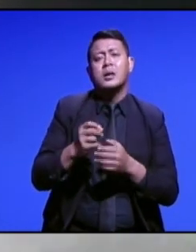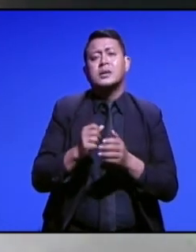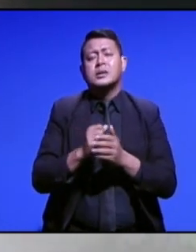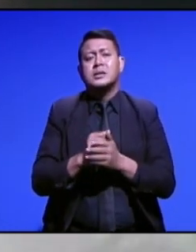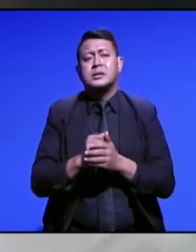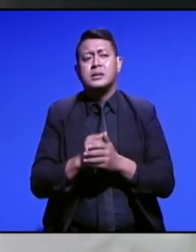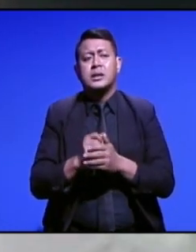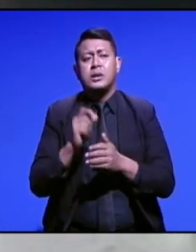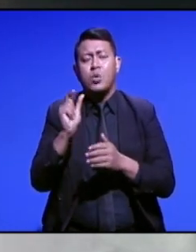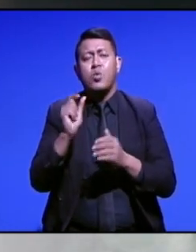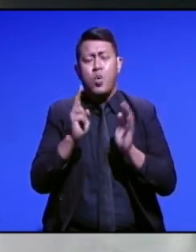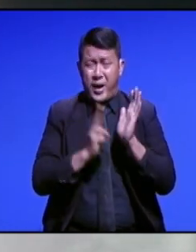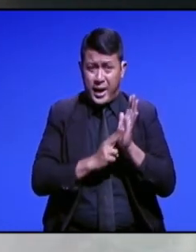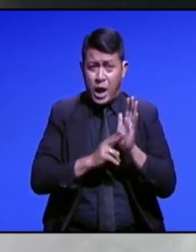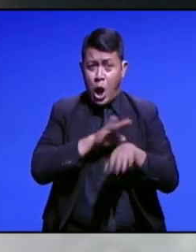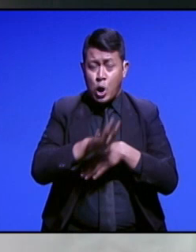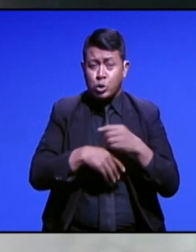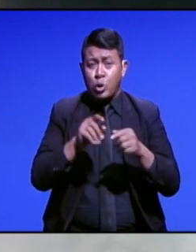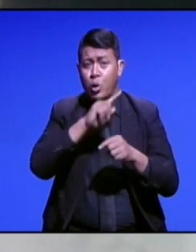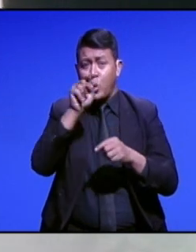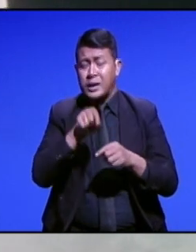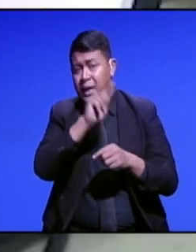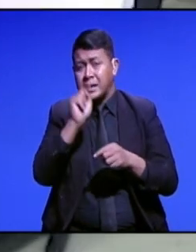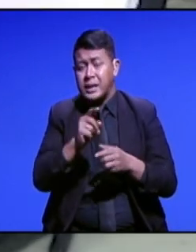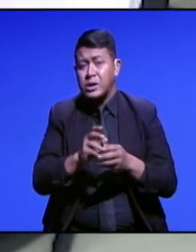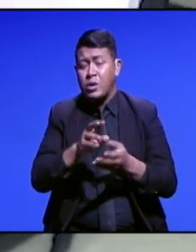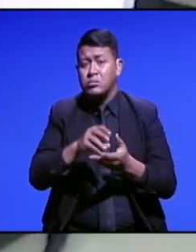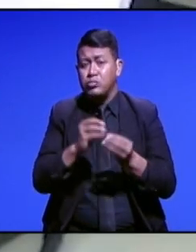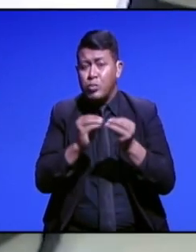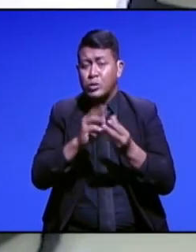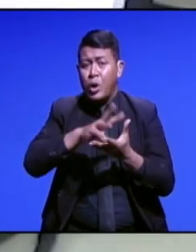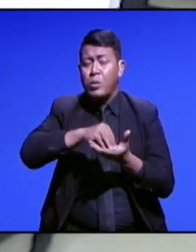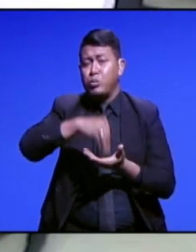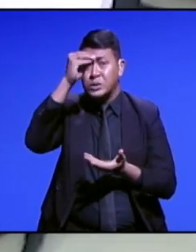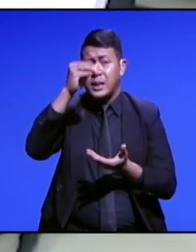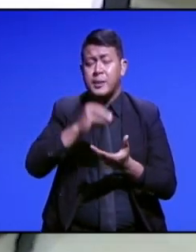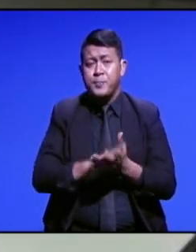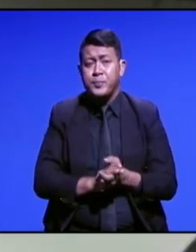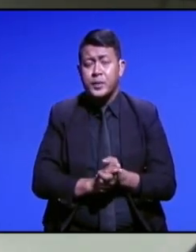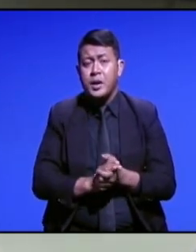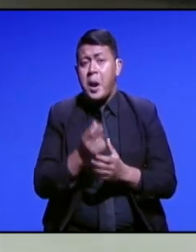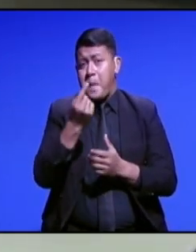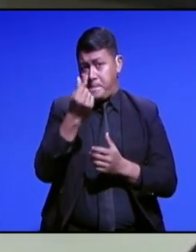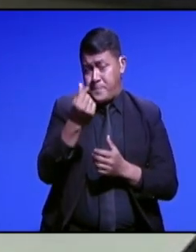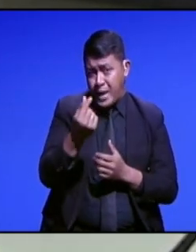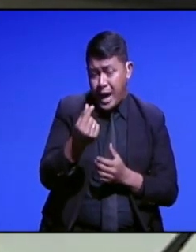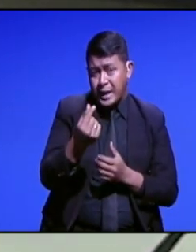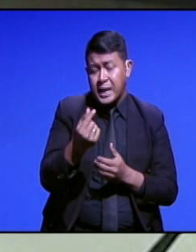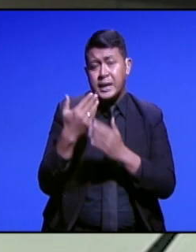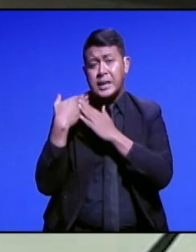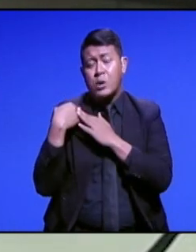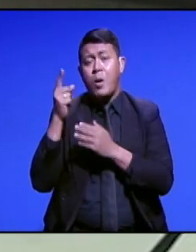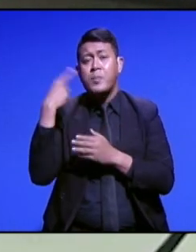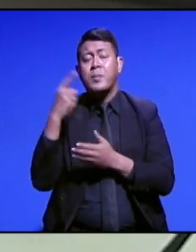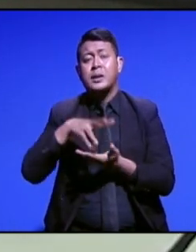Nasional atau UN. Seluruh soal disiapkan oleh pusat dengan soal-soal dari Bank Soal Nasional. Biaya ujian nasional ditanggung